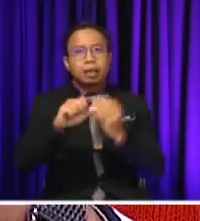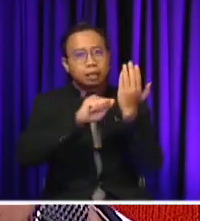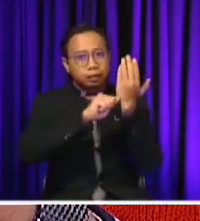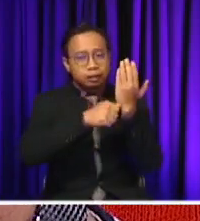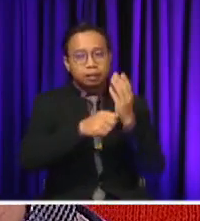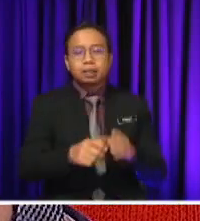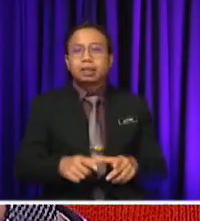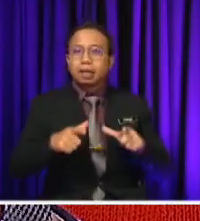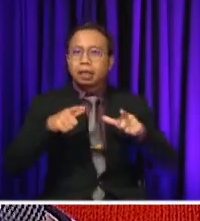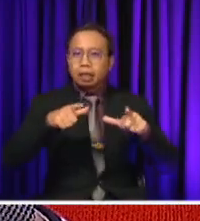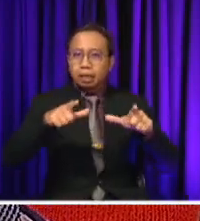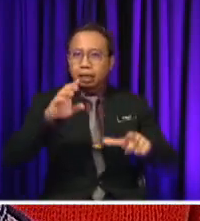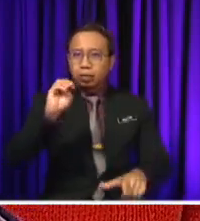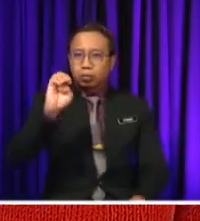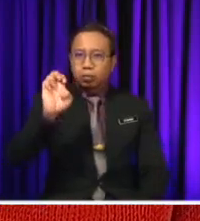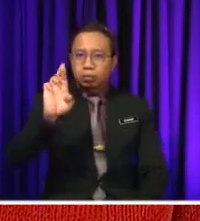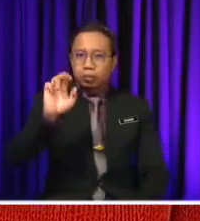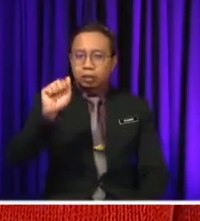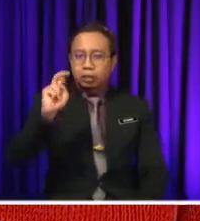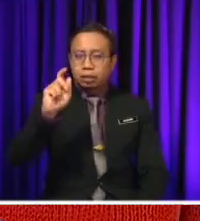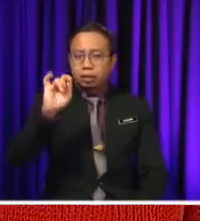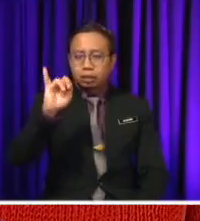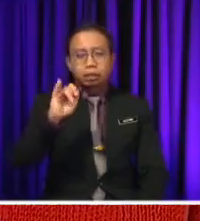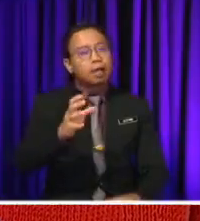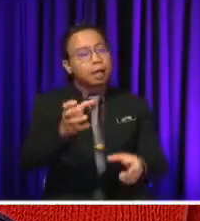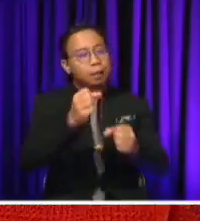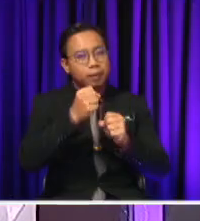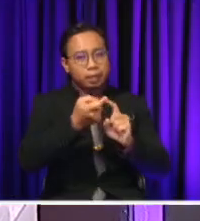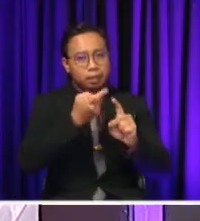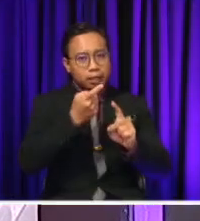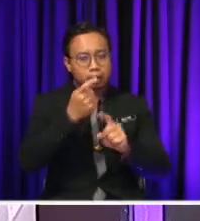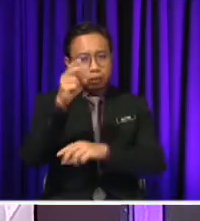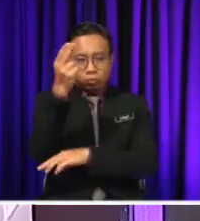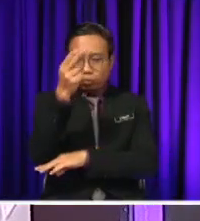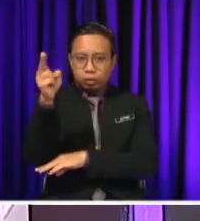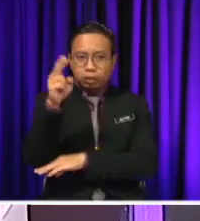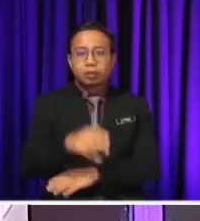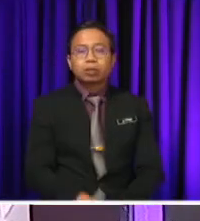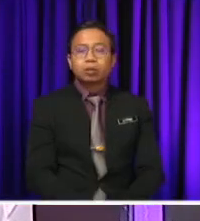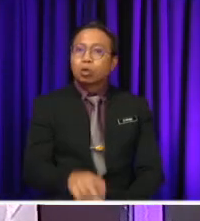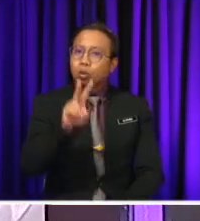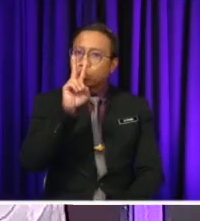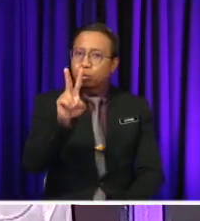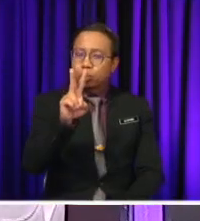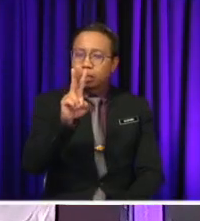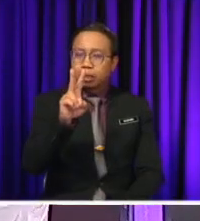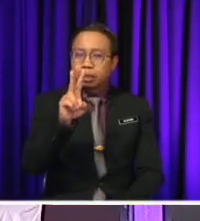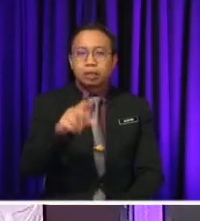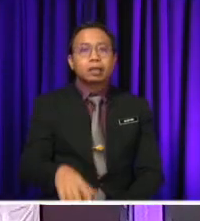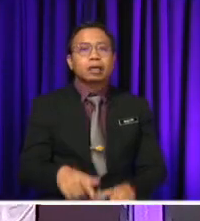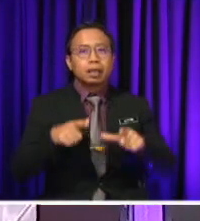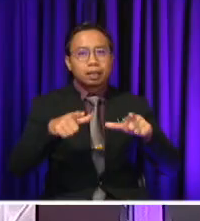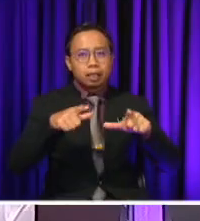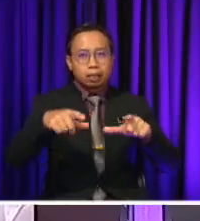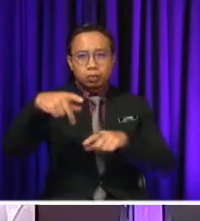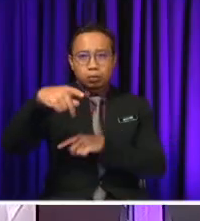meranti kita terbang daripada hutan Oke Yang kedua kita aduk kayu sumber peladangan